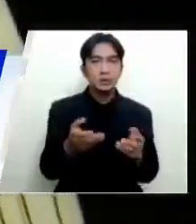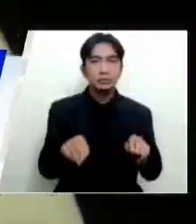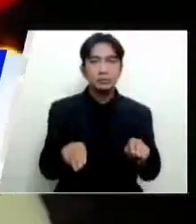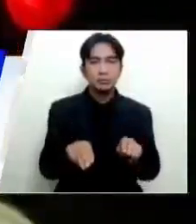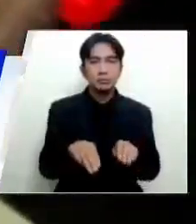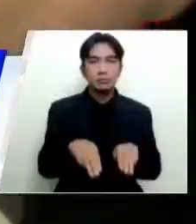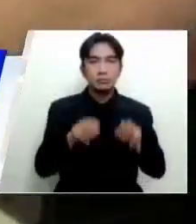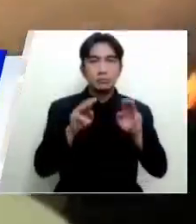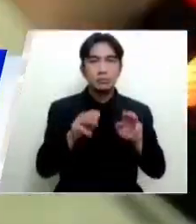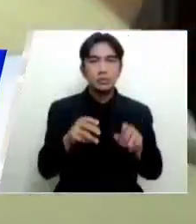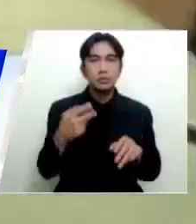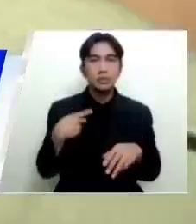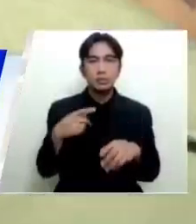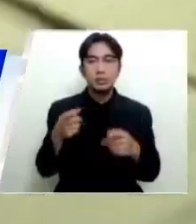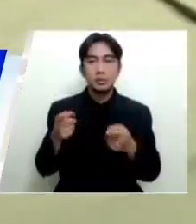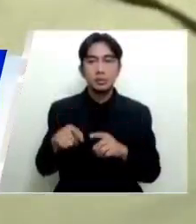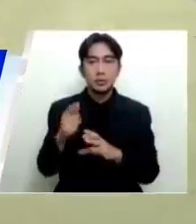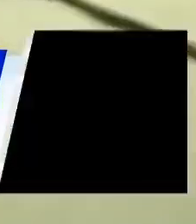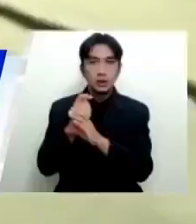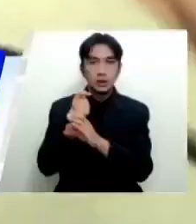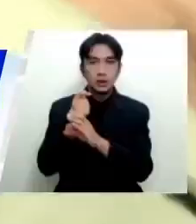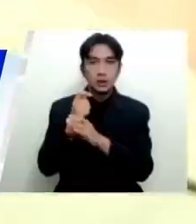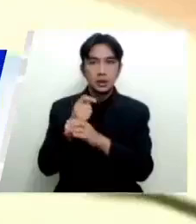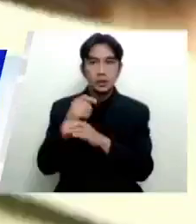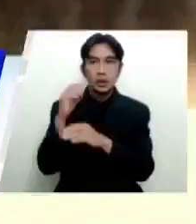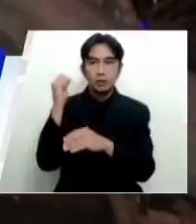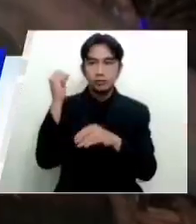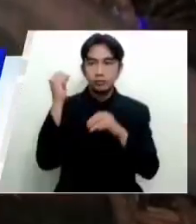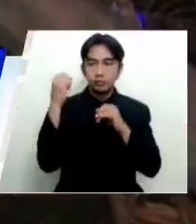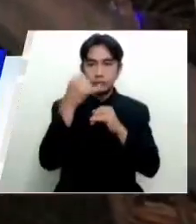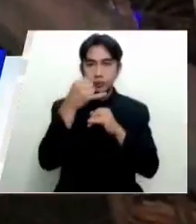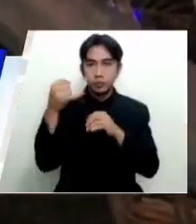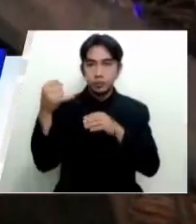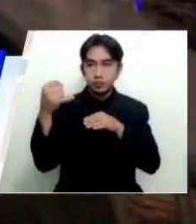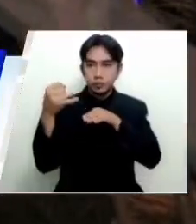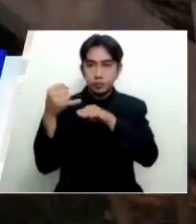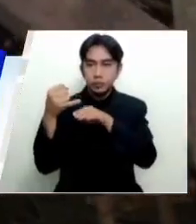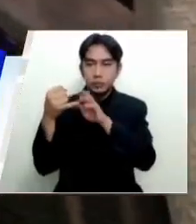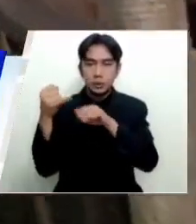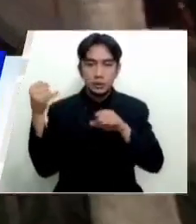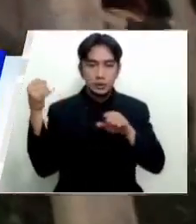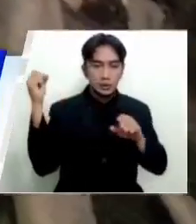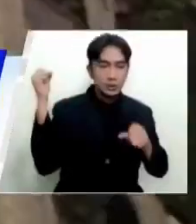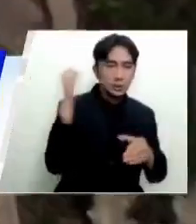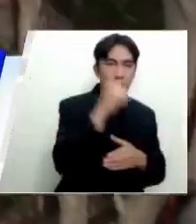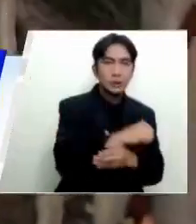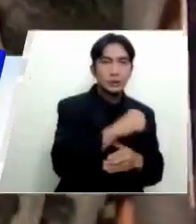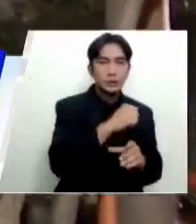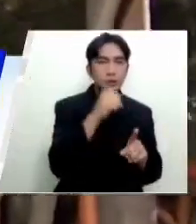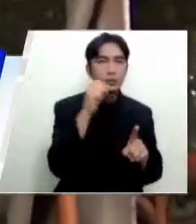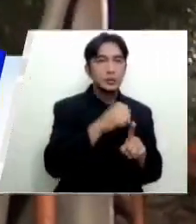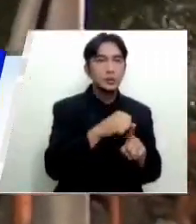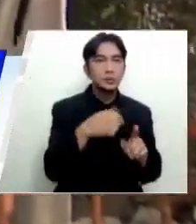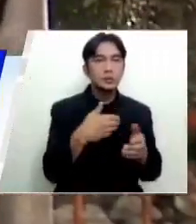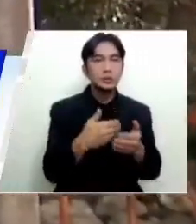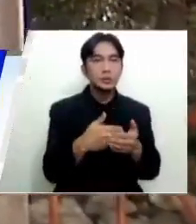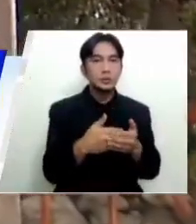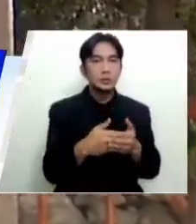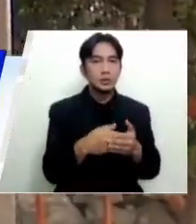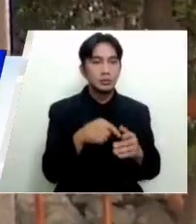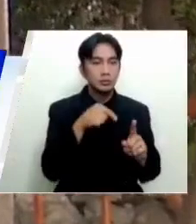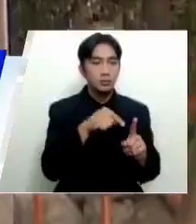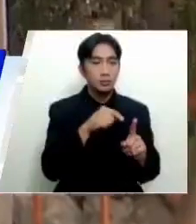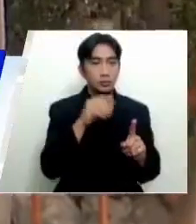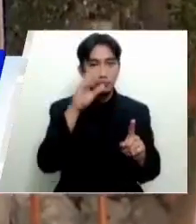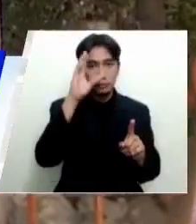sa mga kawad ng kuryente dahilan para bumagsak ang ilang poste. Saktong nakatayo malapit sa isa sa mga poste ang 16-anyos